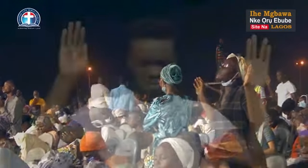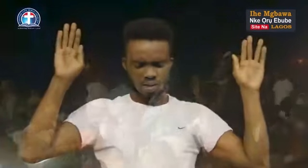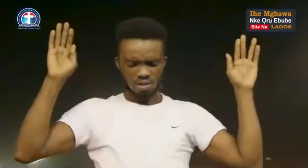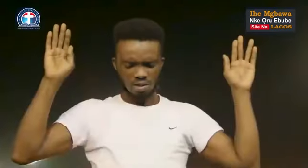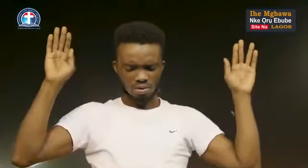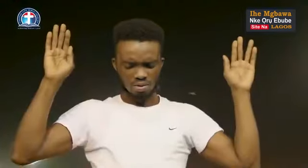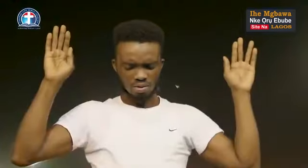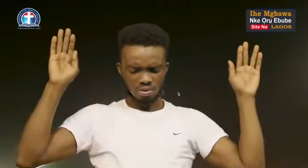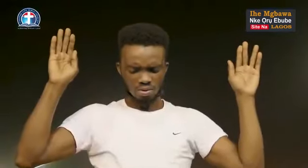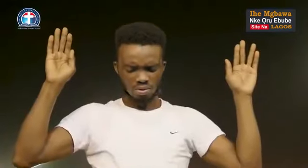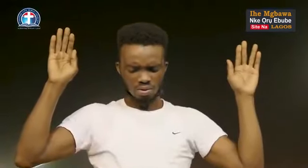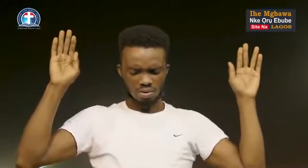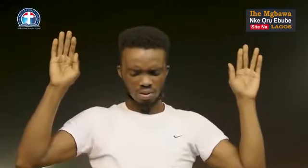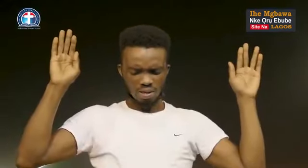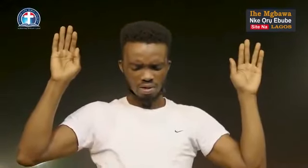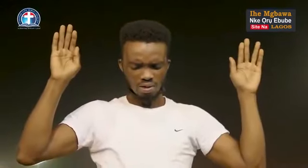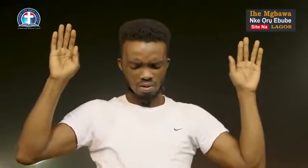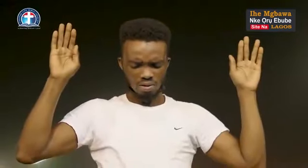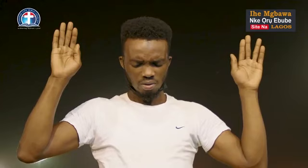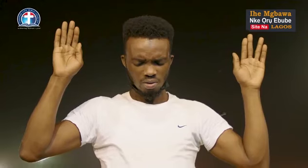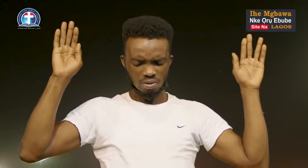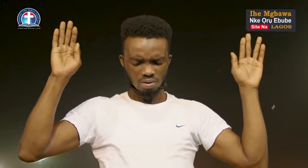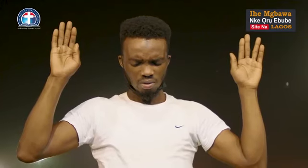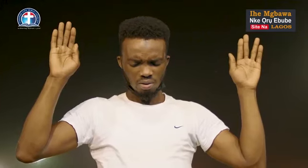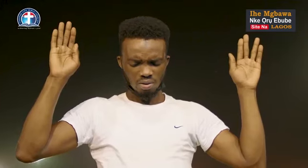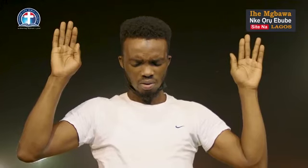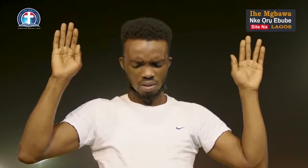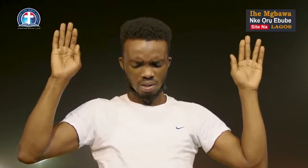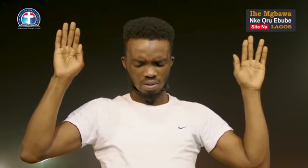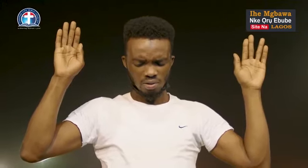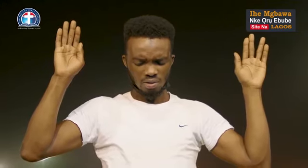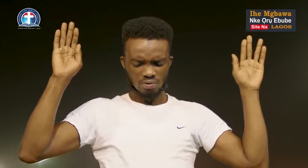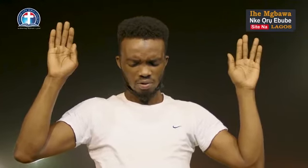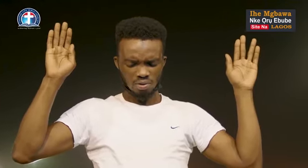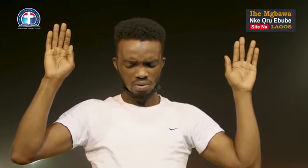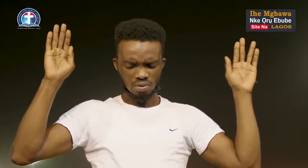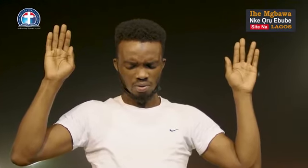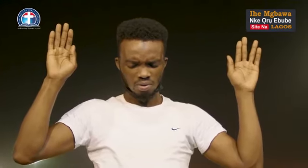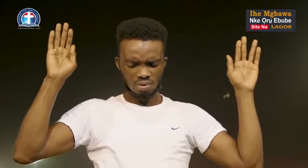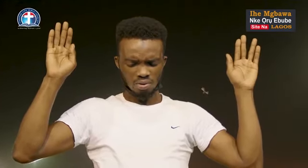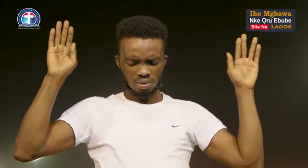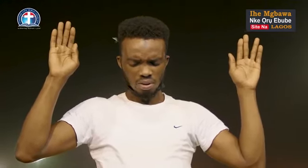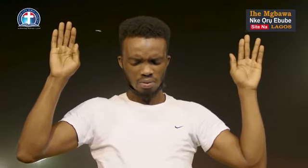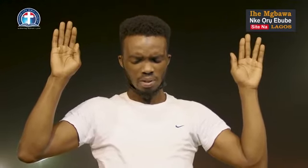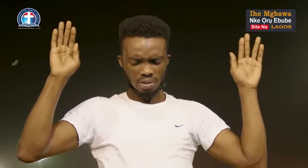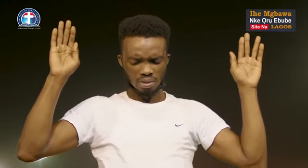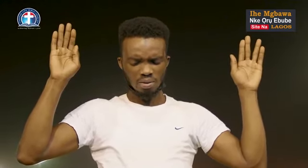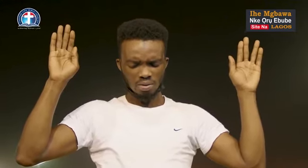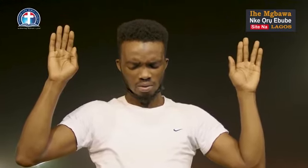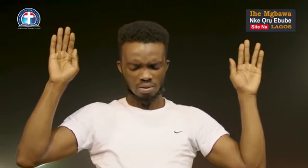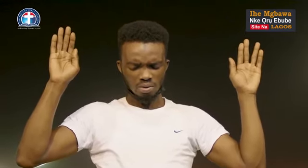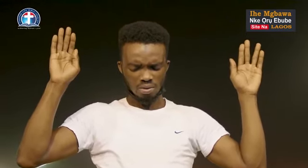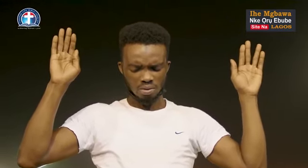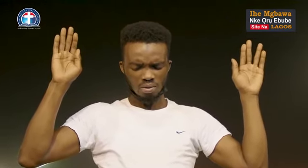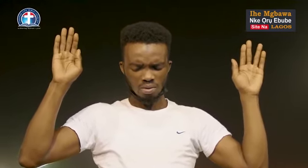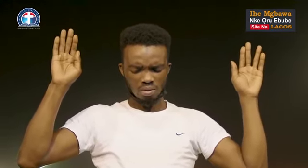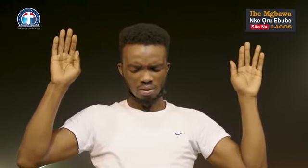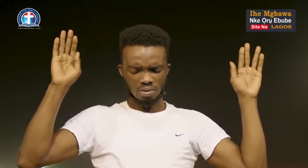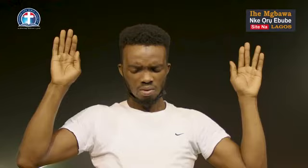anyị. Ekele dịrị gị onye nwe anyị. Ekele dịrị gị onye nzọpụta, n'ihi na nzọpụta ha abịawo. Anyị